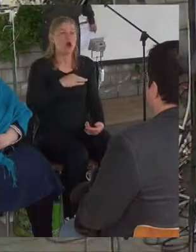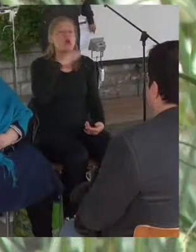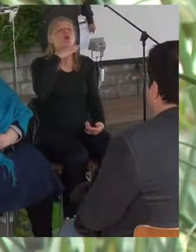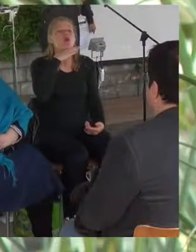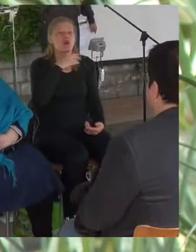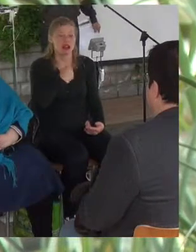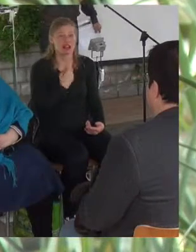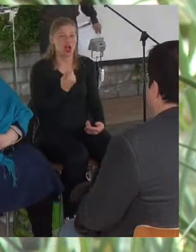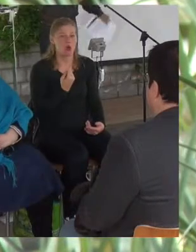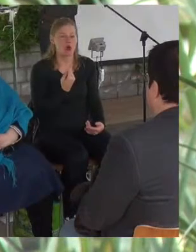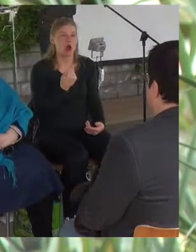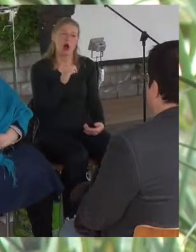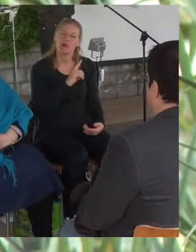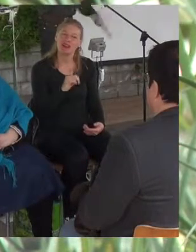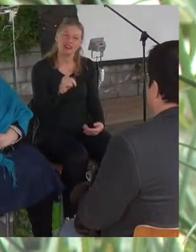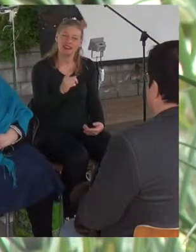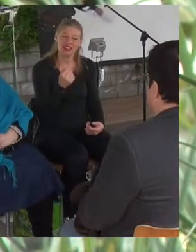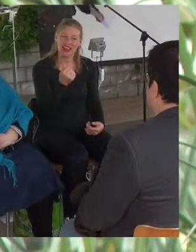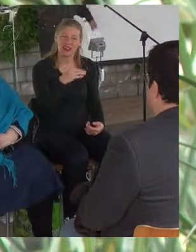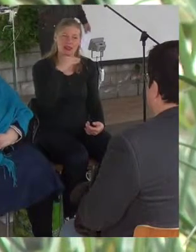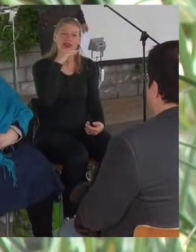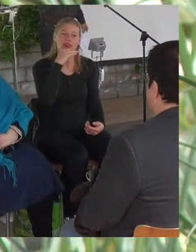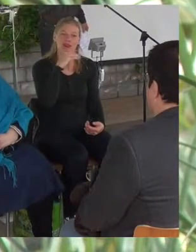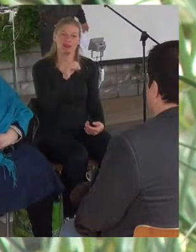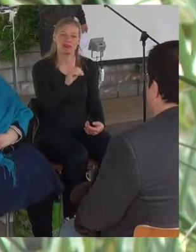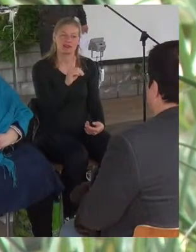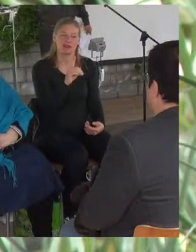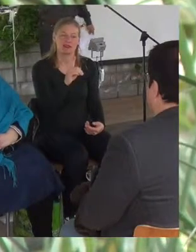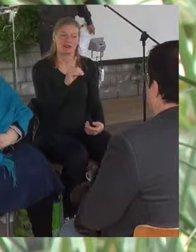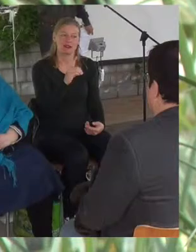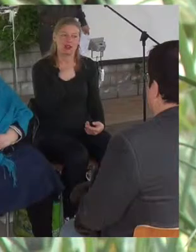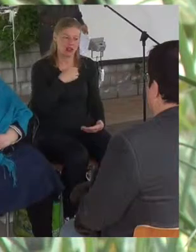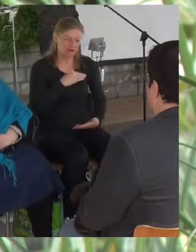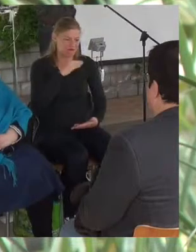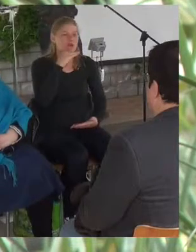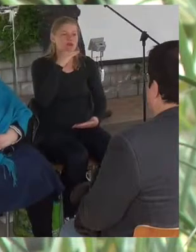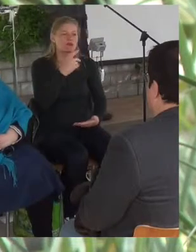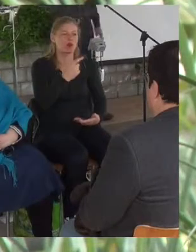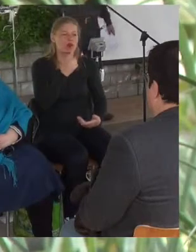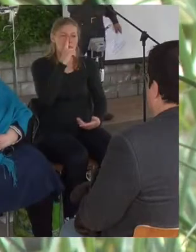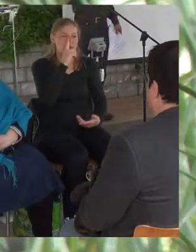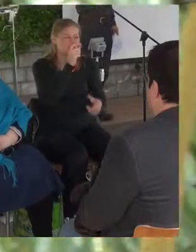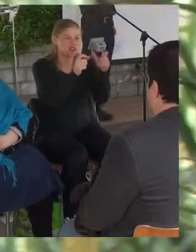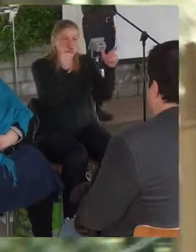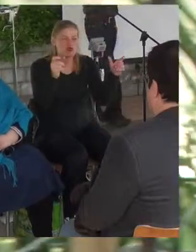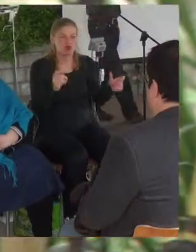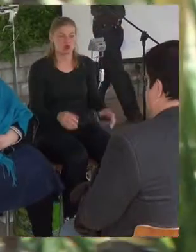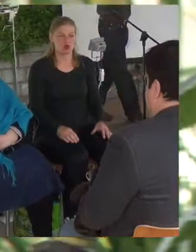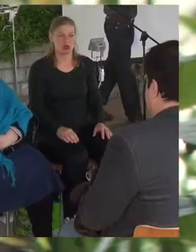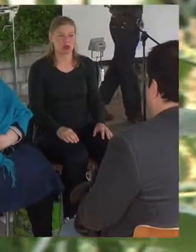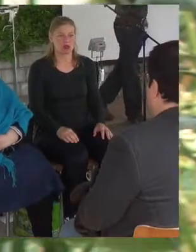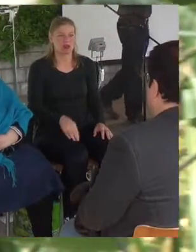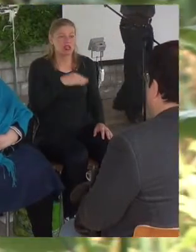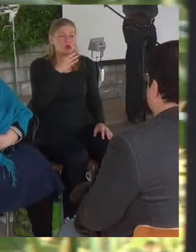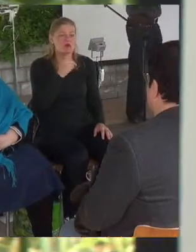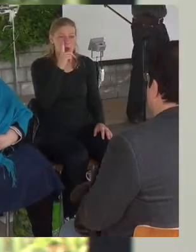Ich habe den Hals auch voll, aber nicht vor Geld oder was auch immer, sondern voll von diesen Betrügern, von diesen